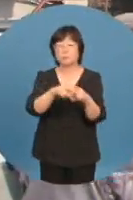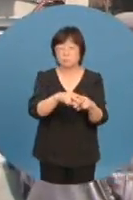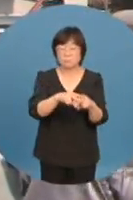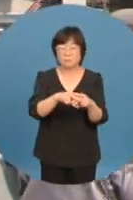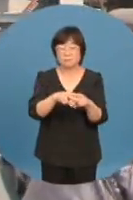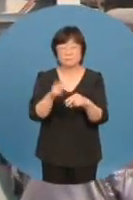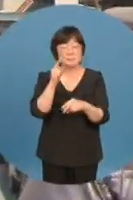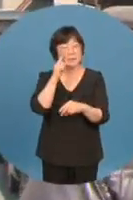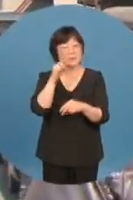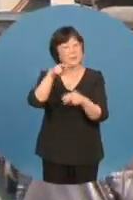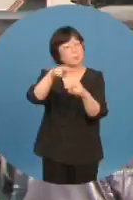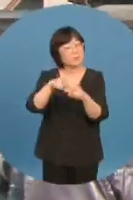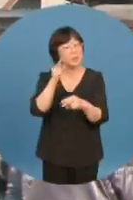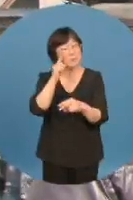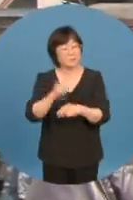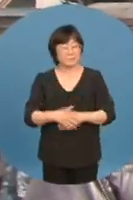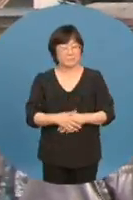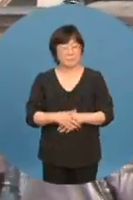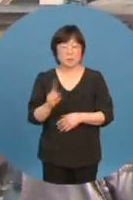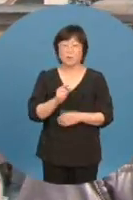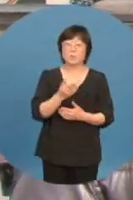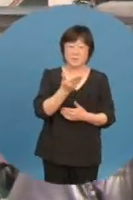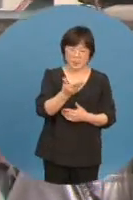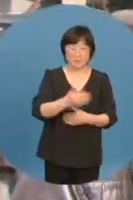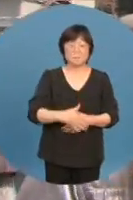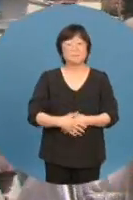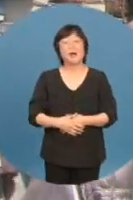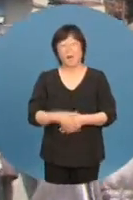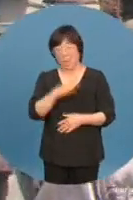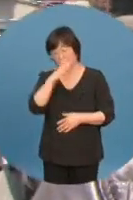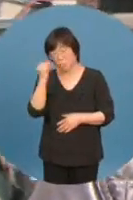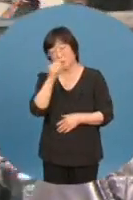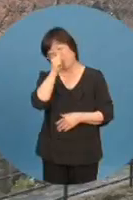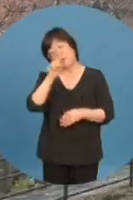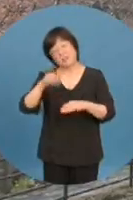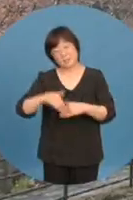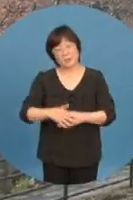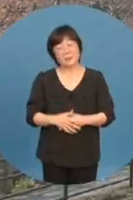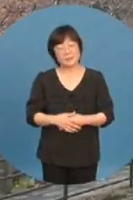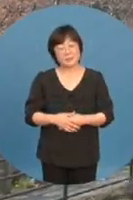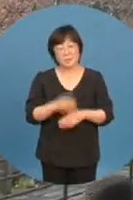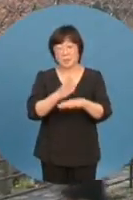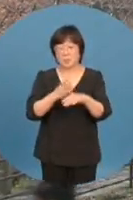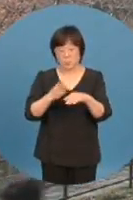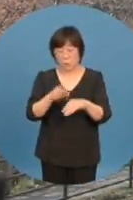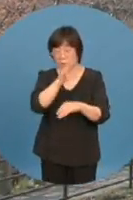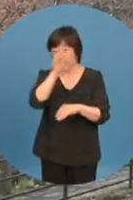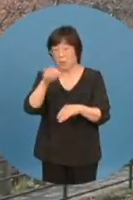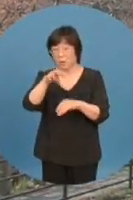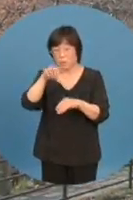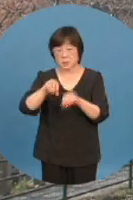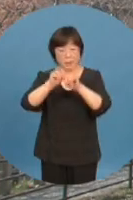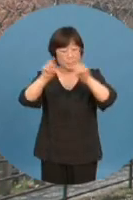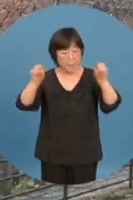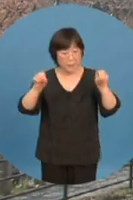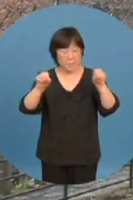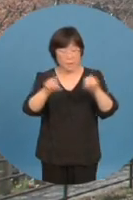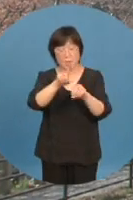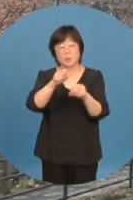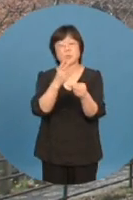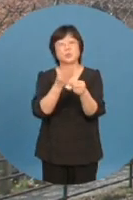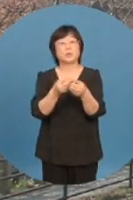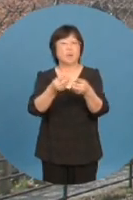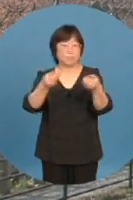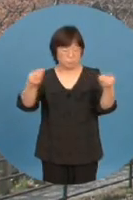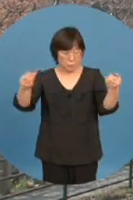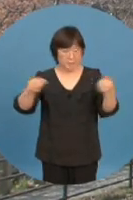ょっと乗ってみようということで。 どうでしたか？ すごい良かったです。 この四国ディスネーションキャンペーン、なんと14年